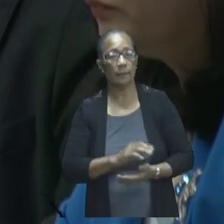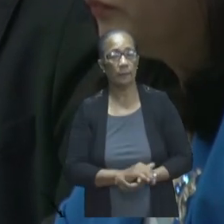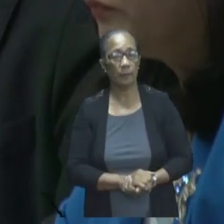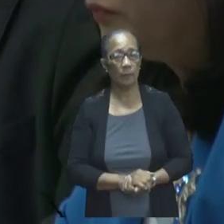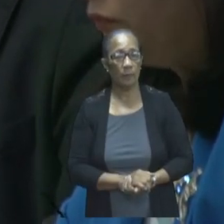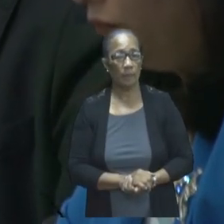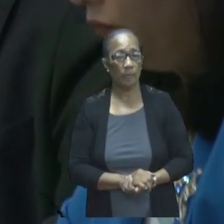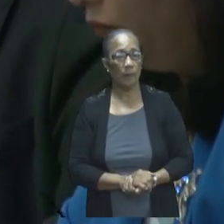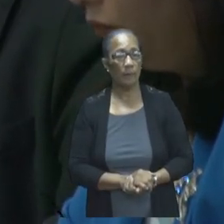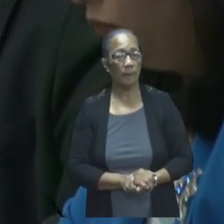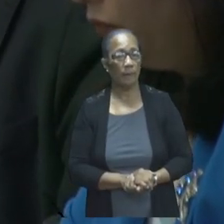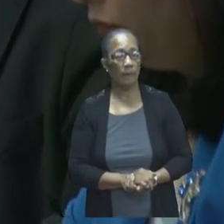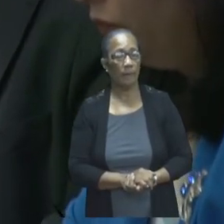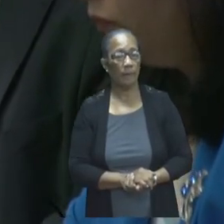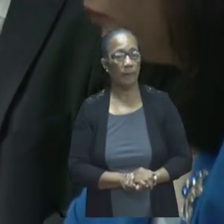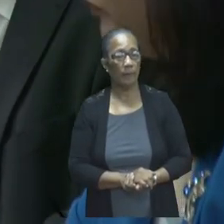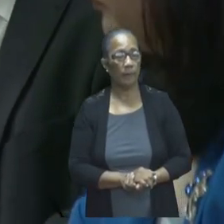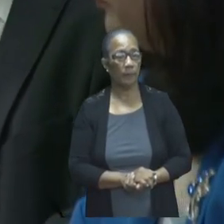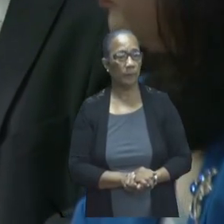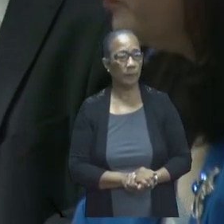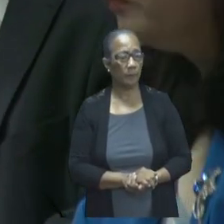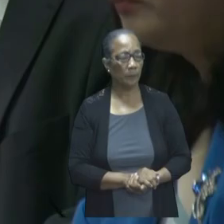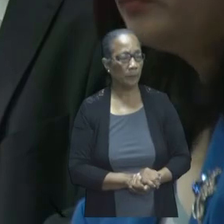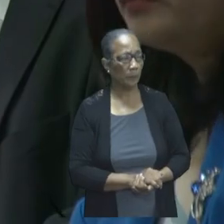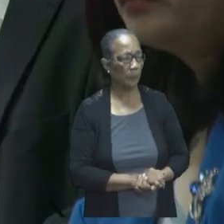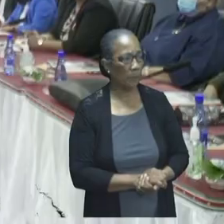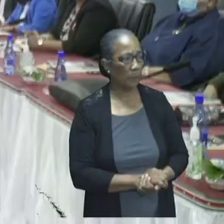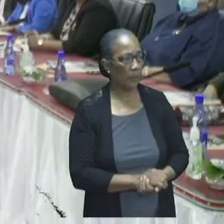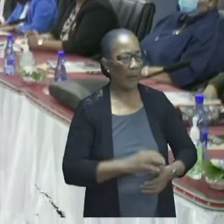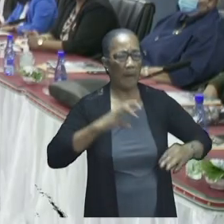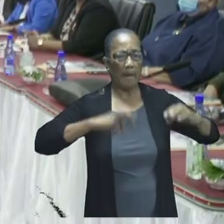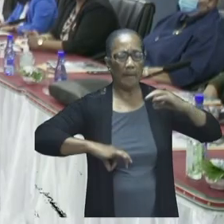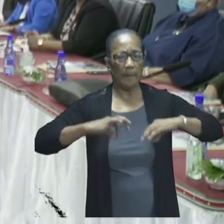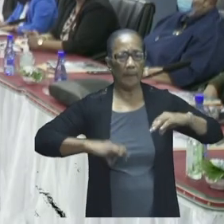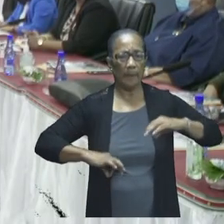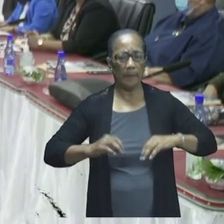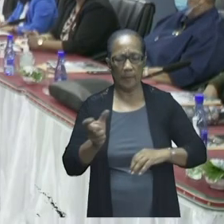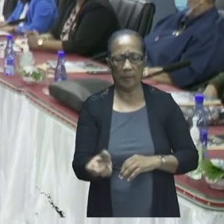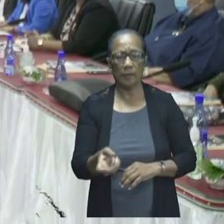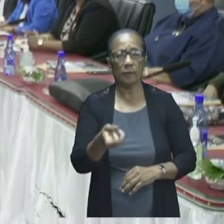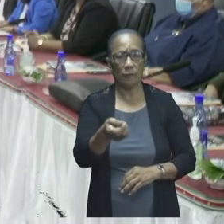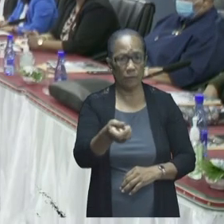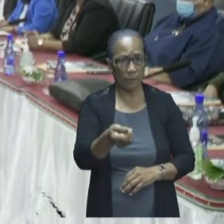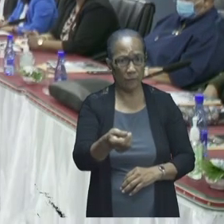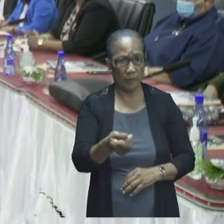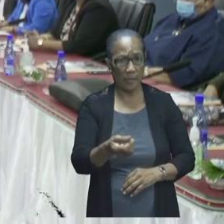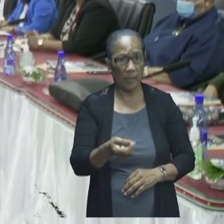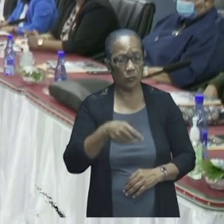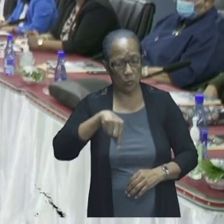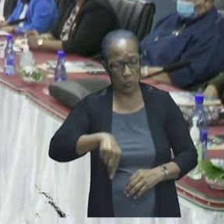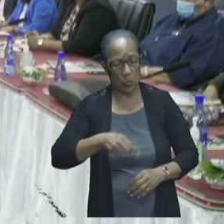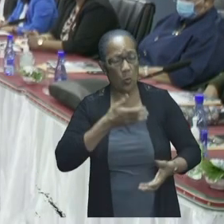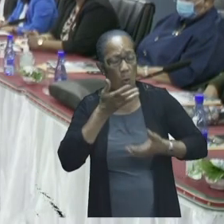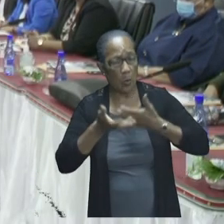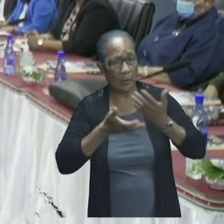duidelijk het hierbij laten denk wel maar ik dan de minister van financiën vraag momenten kom alsjeblieft